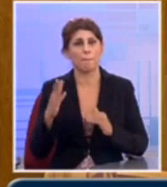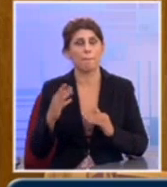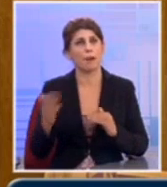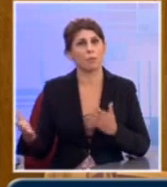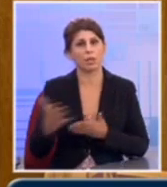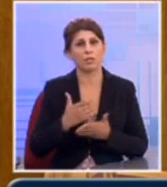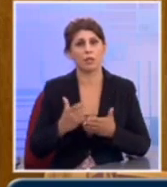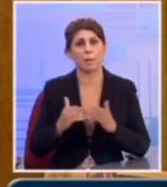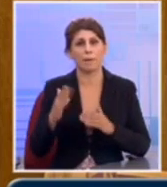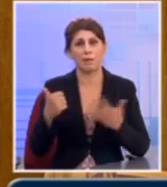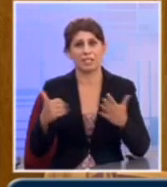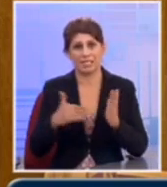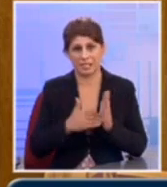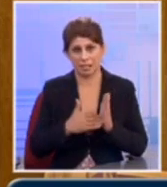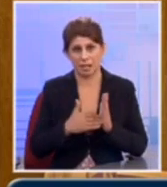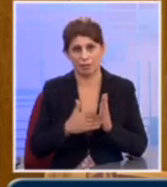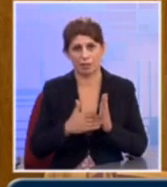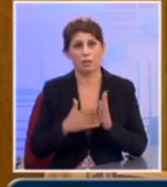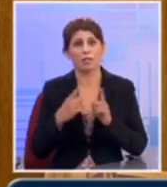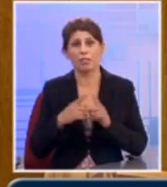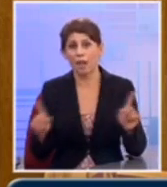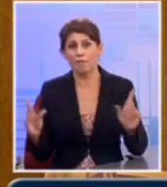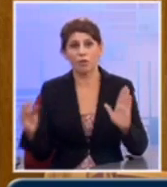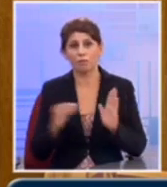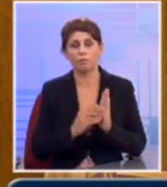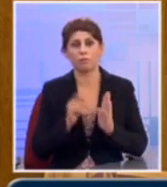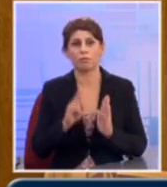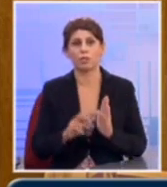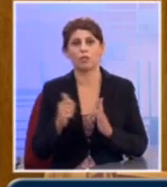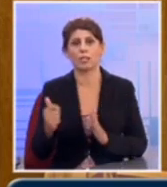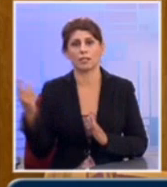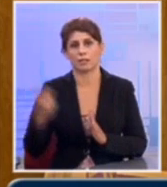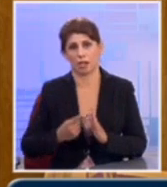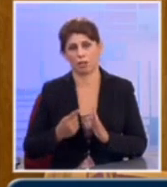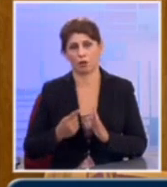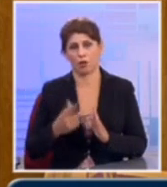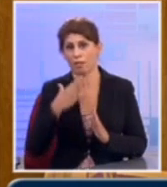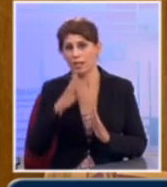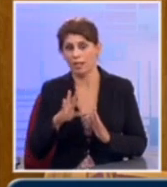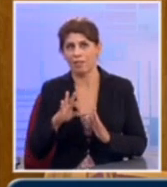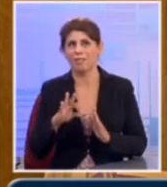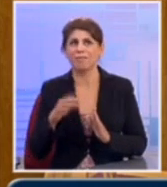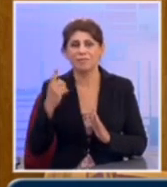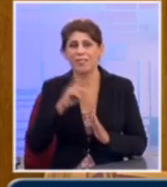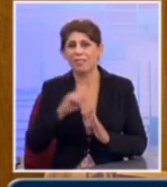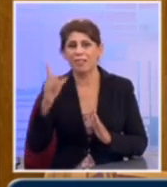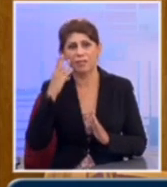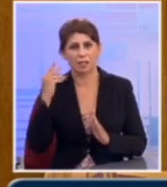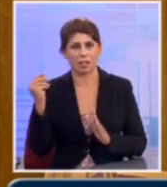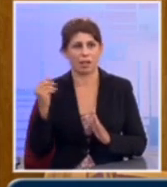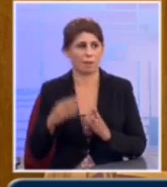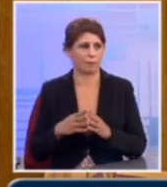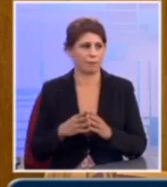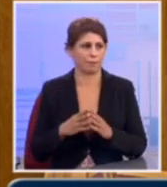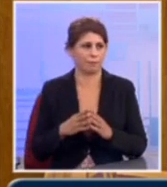εισόδημα πάνω από τις 6.000 στη διαφορά μπαίνει 26% δηλαδή δεν ξεχνάμε